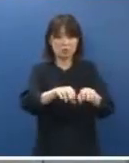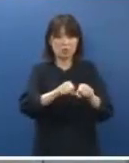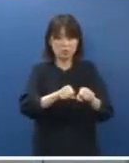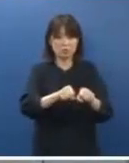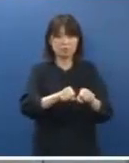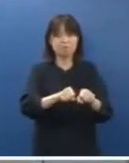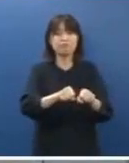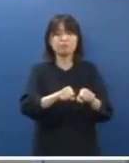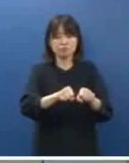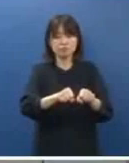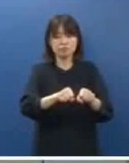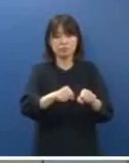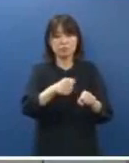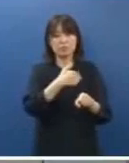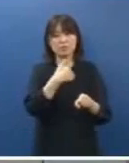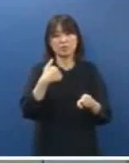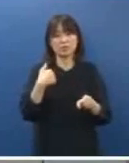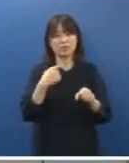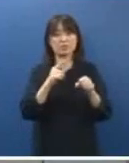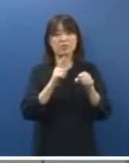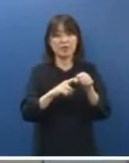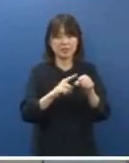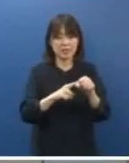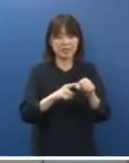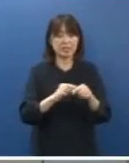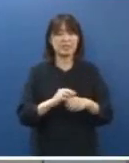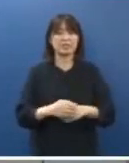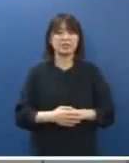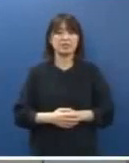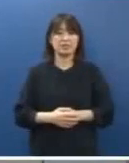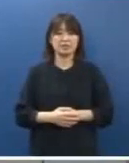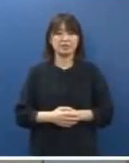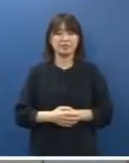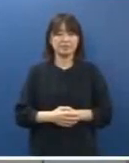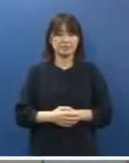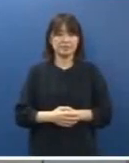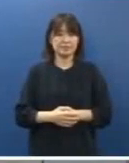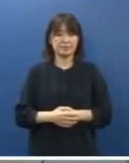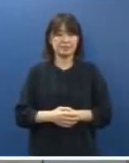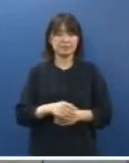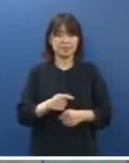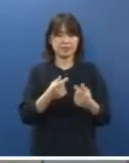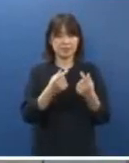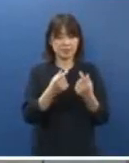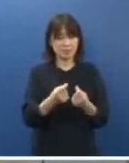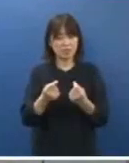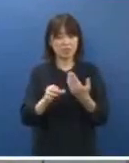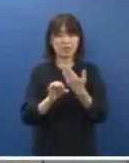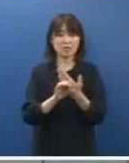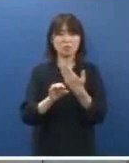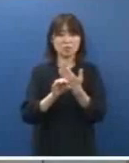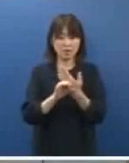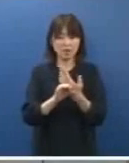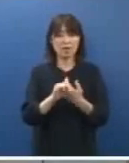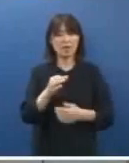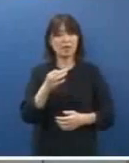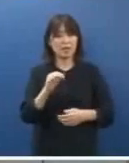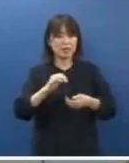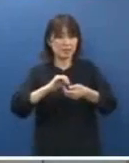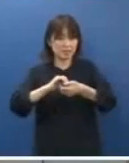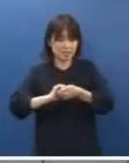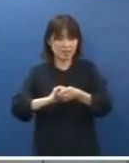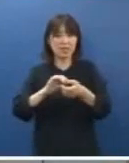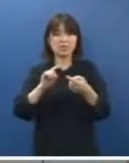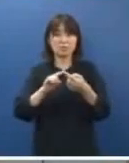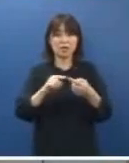この入院確保料の問題ですね、これについて適切な単価設定だとか、それからその内